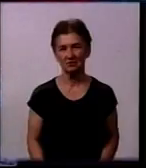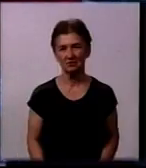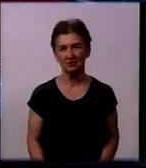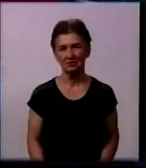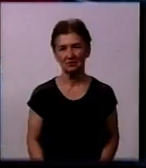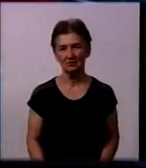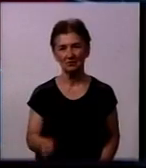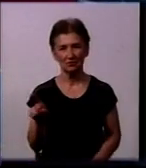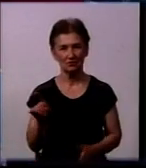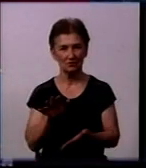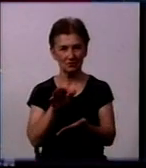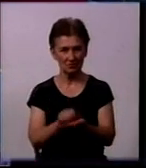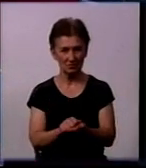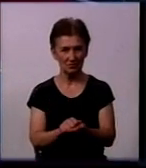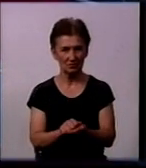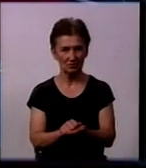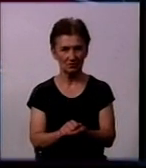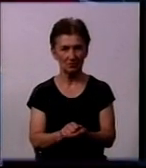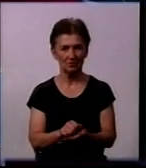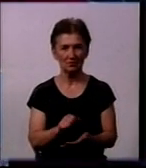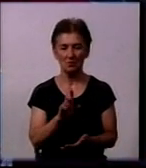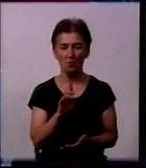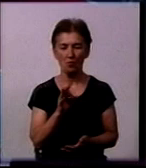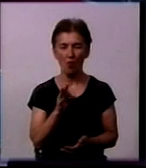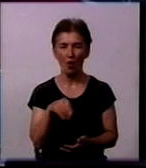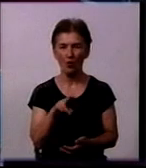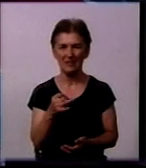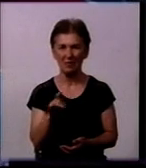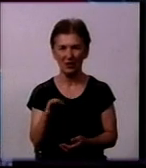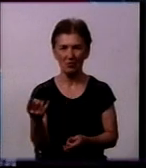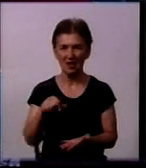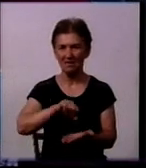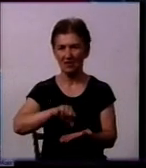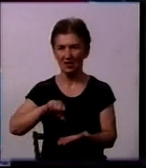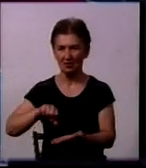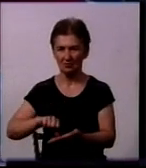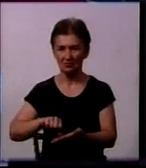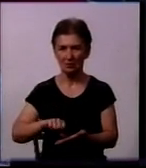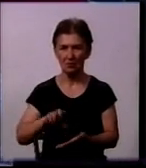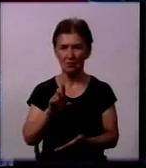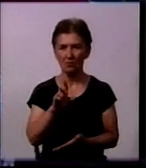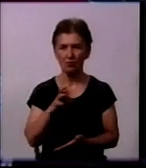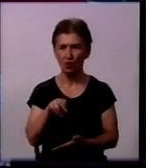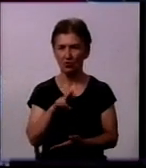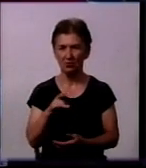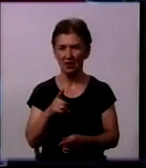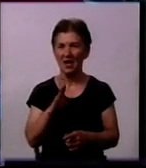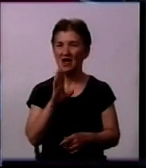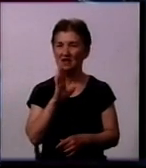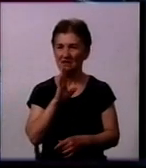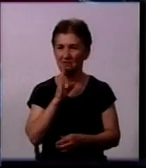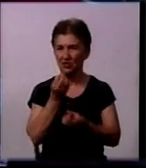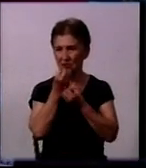мишць. Надіжда займається бодібілдингом. Надія займається бодібілдингом, але виступає і в категорії бодіфітнес. Тобто дівчата з хорошою